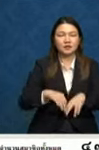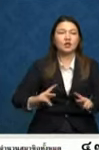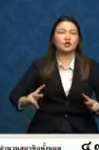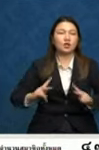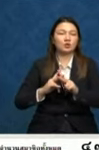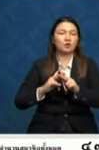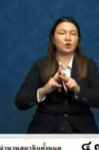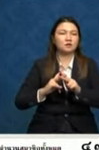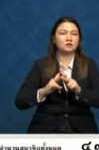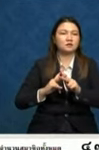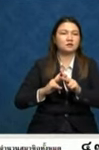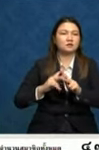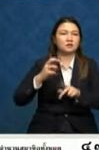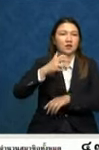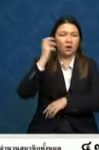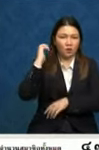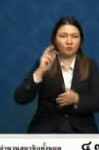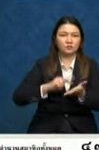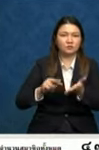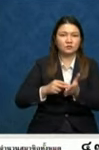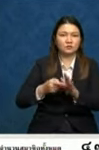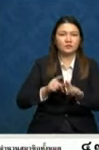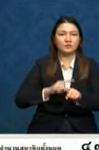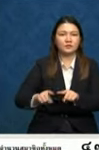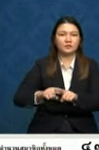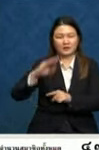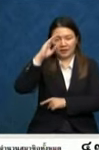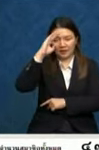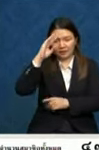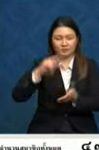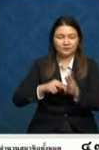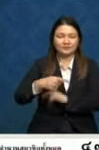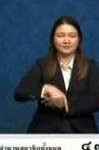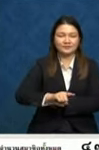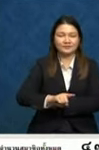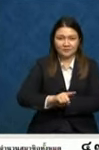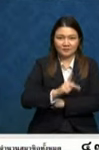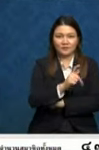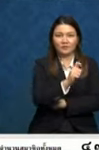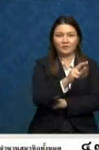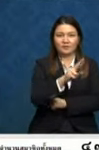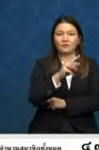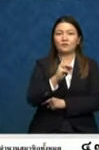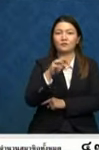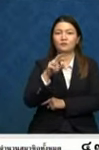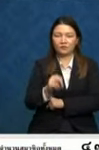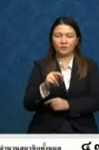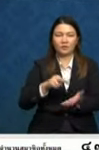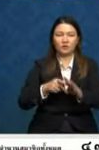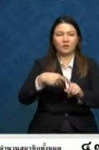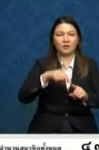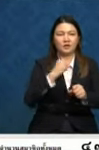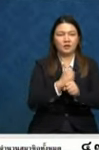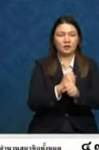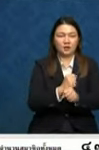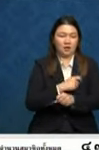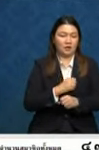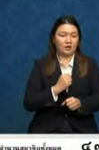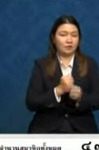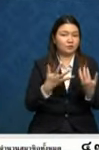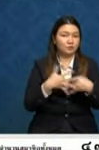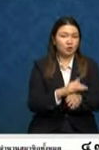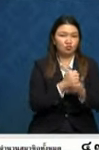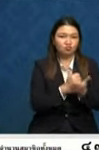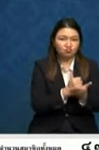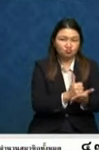มเป็นต้นนั้นต้องเรียนว่าภารกิจของกอรมน.จะทำหน้าที่ในเรื่องของการอำนวยการและก็บูรณาการหน่วยงานป